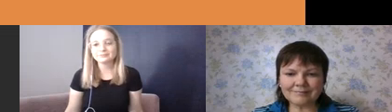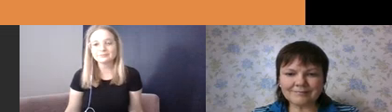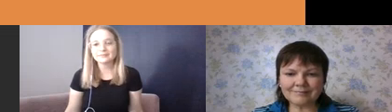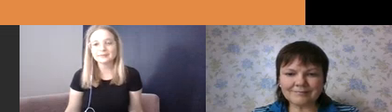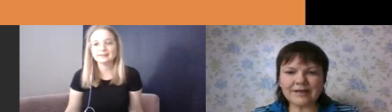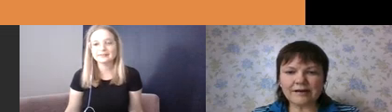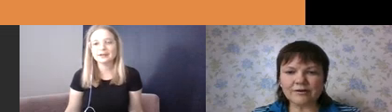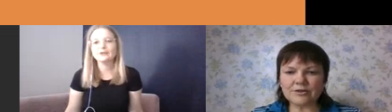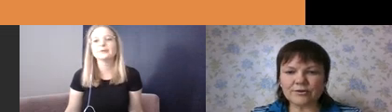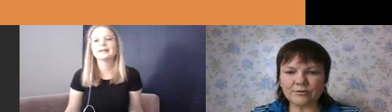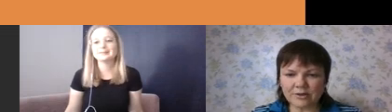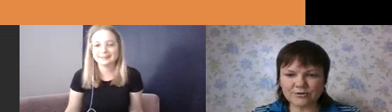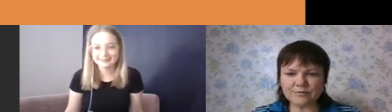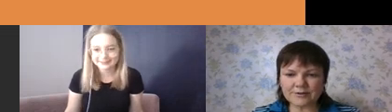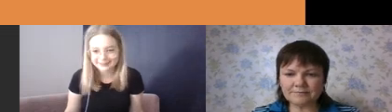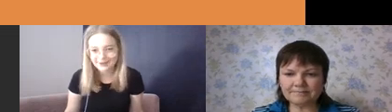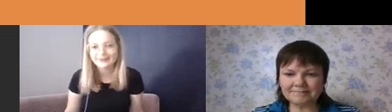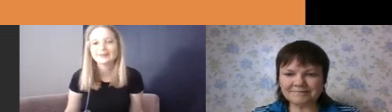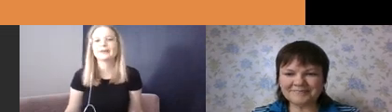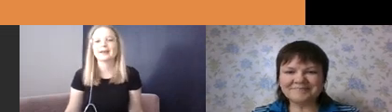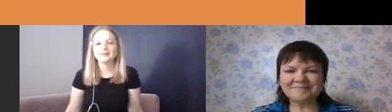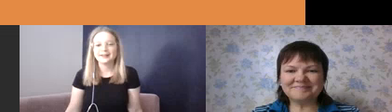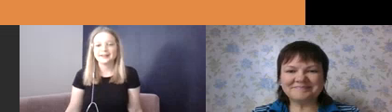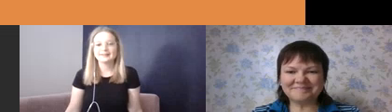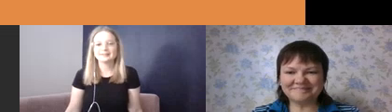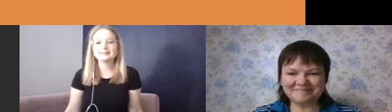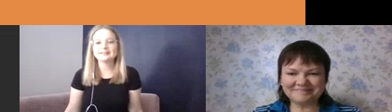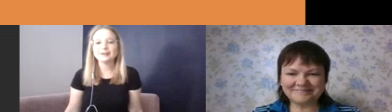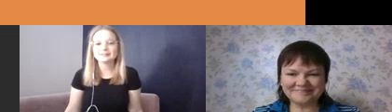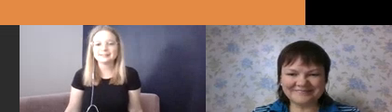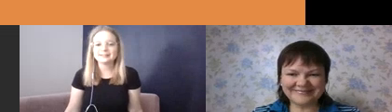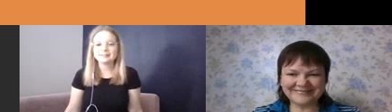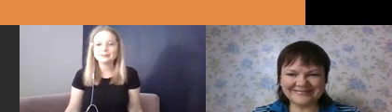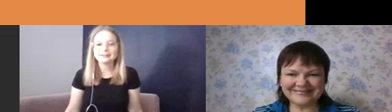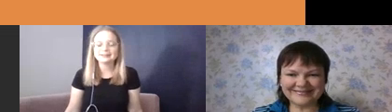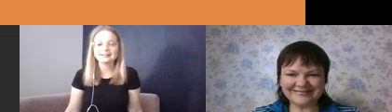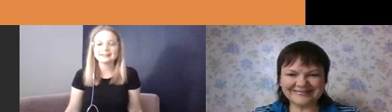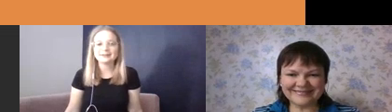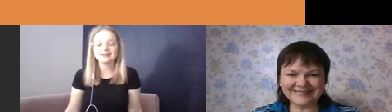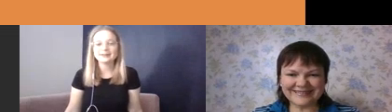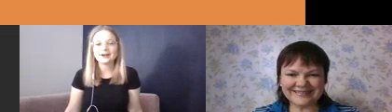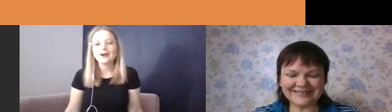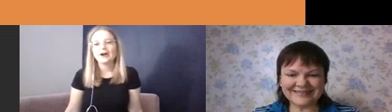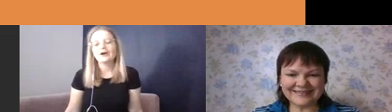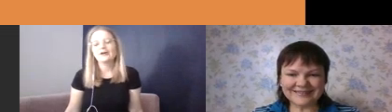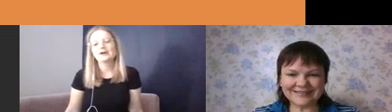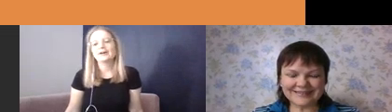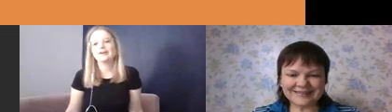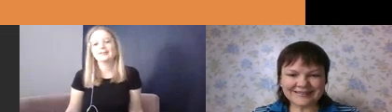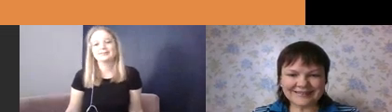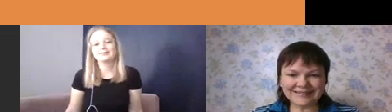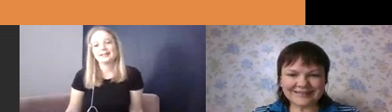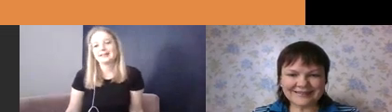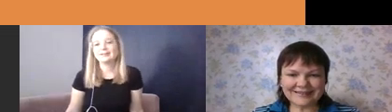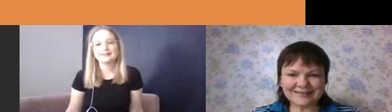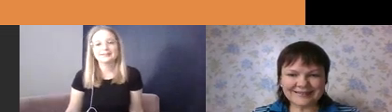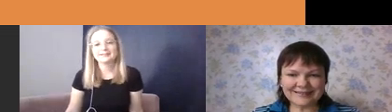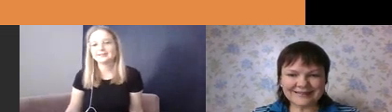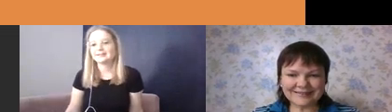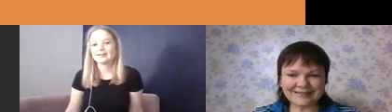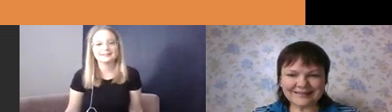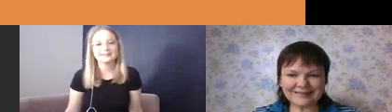õppida. Ja juba keegi pani linkiga väga tore, et me siin kahjuks ei jõua neid linke panna, aga alati